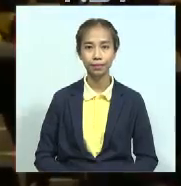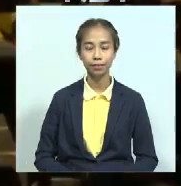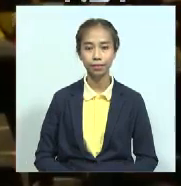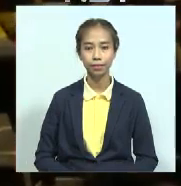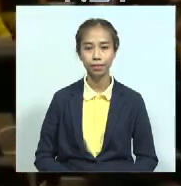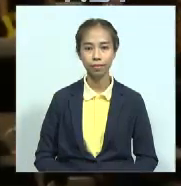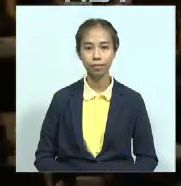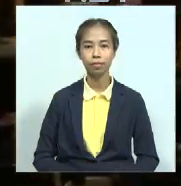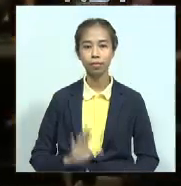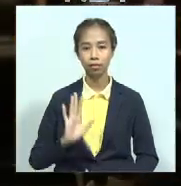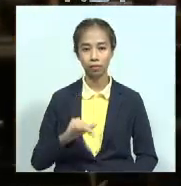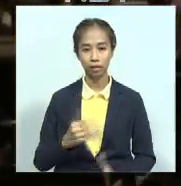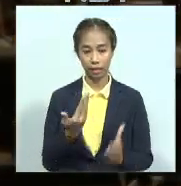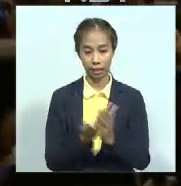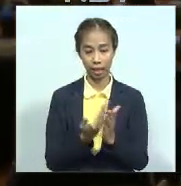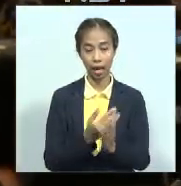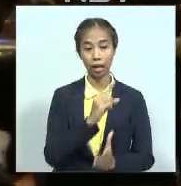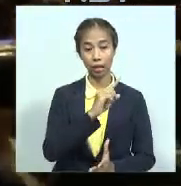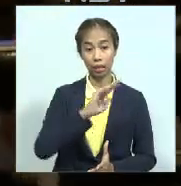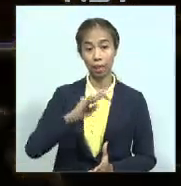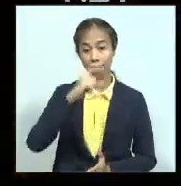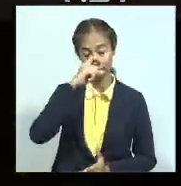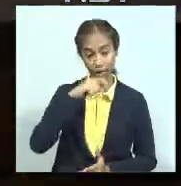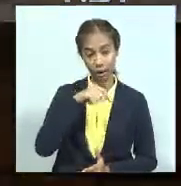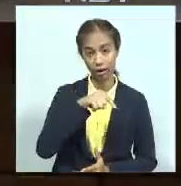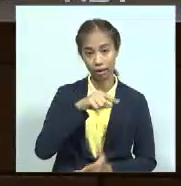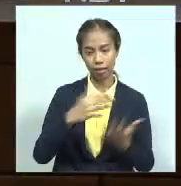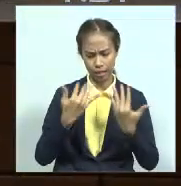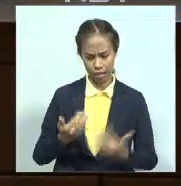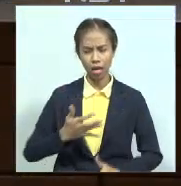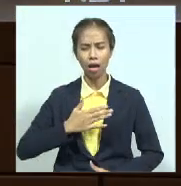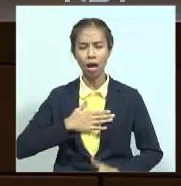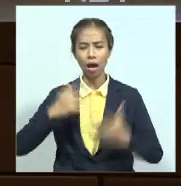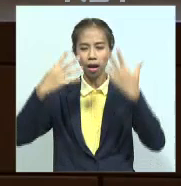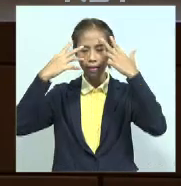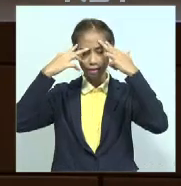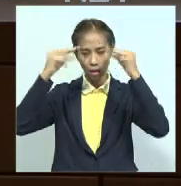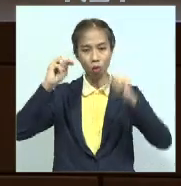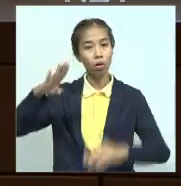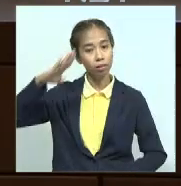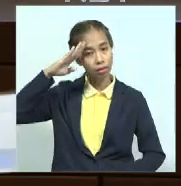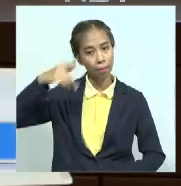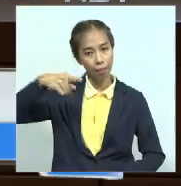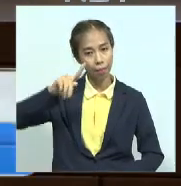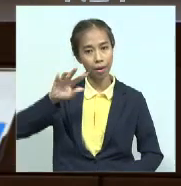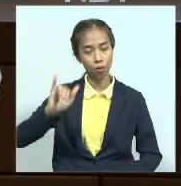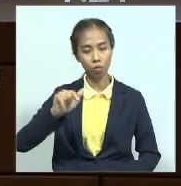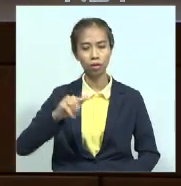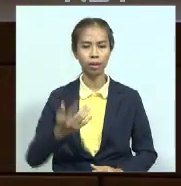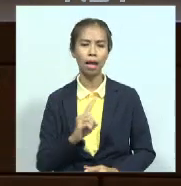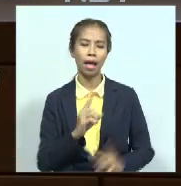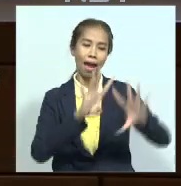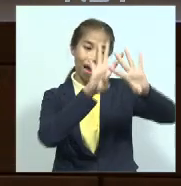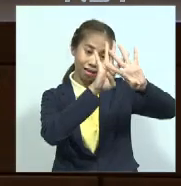บาทหนึ่งของประเทศไทยภายใต้การนำของพลเอกประยุทธ์จันทร์โอชาเนี่ยในการที่จะไปเชื่อมอาเซียนกับโล